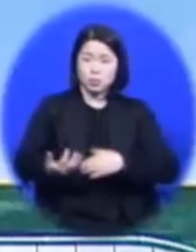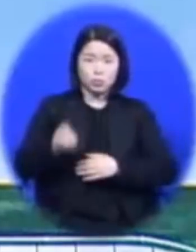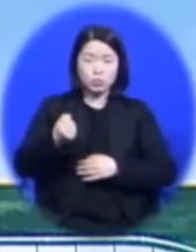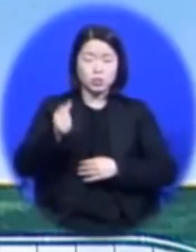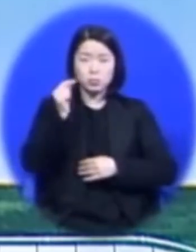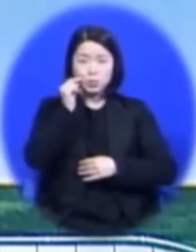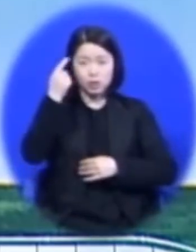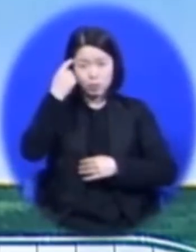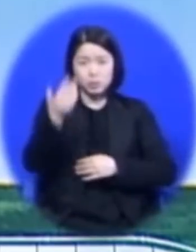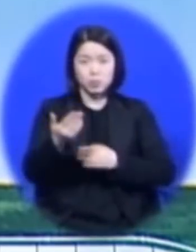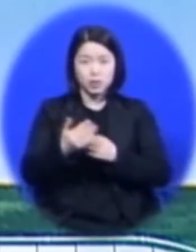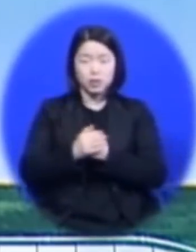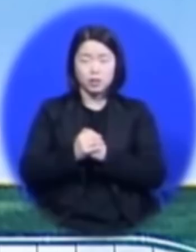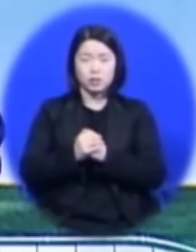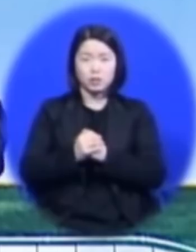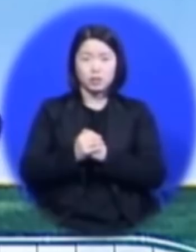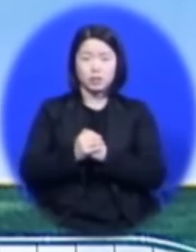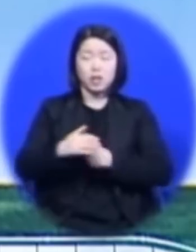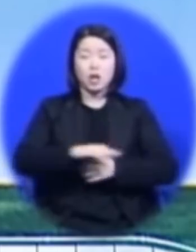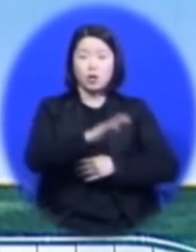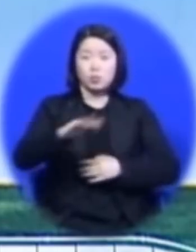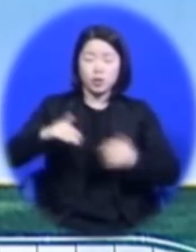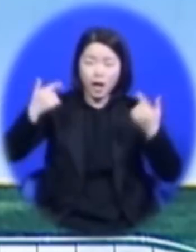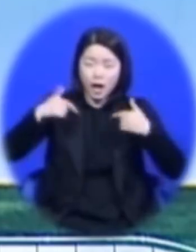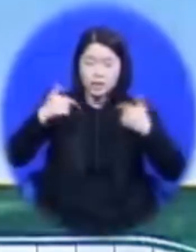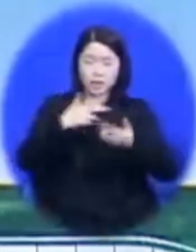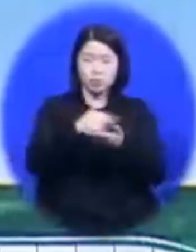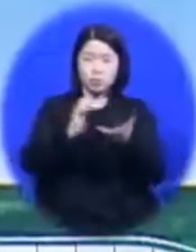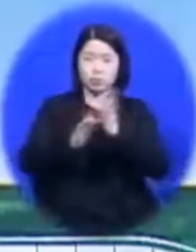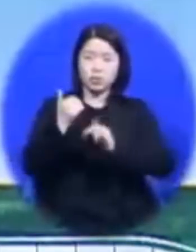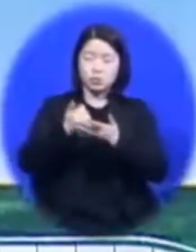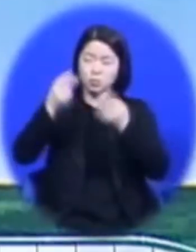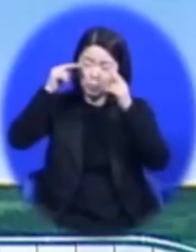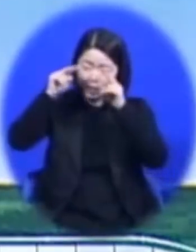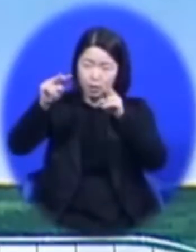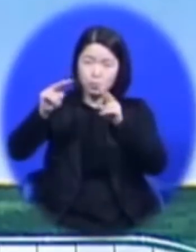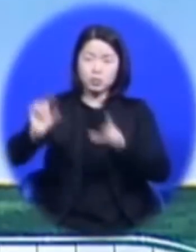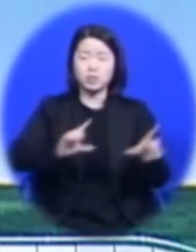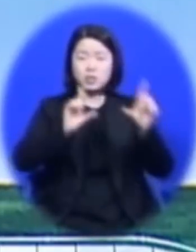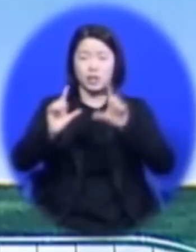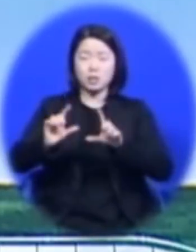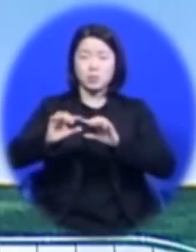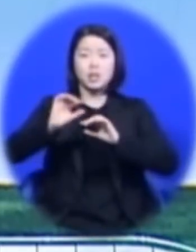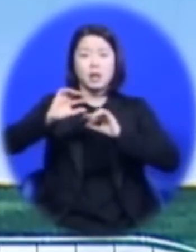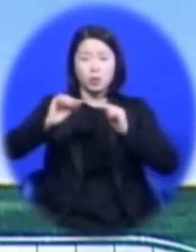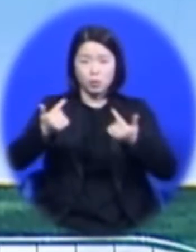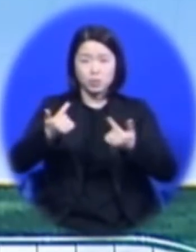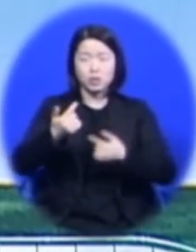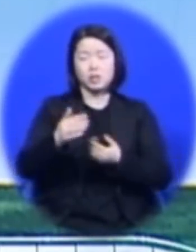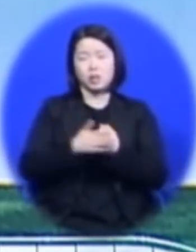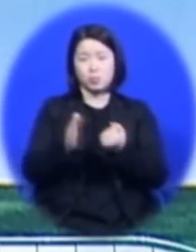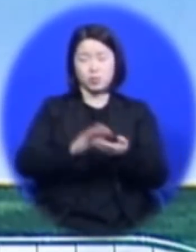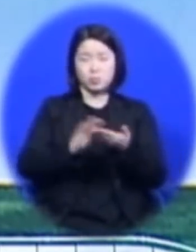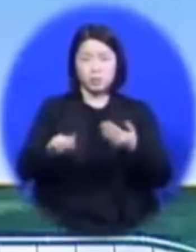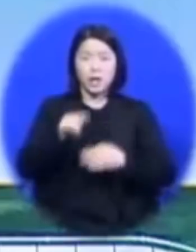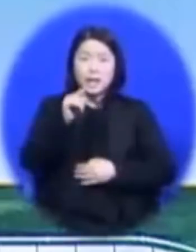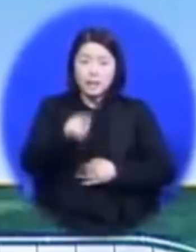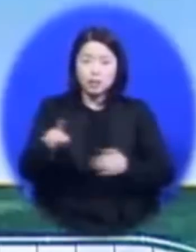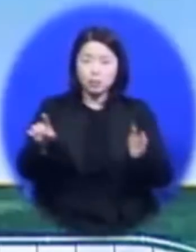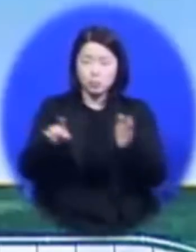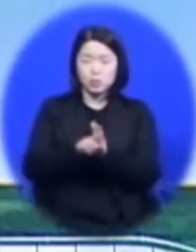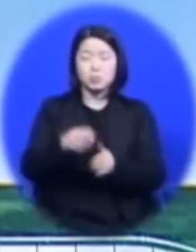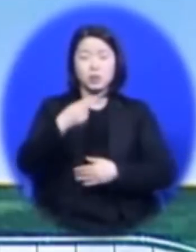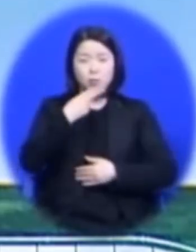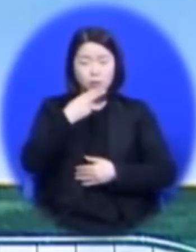못하죠 우리가 항상 주 예수님을 바라보는 삶이 없기 때문에 이것을 믿음이